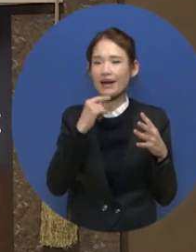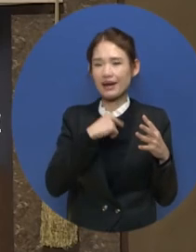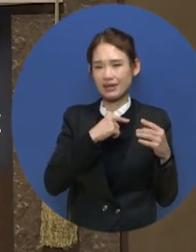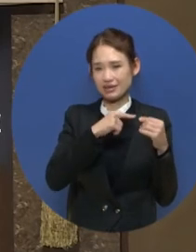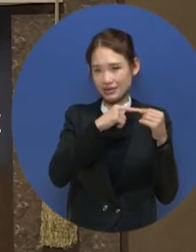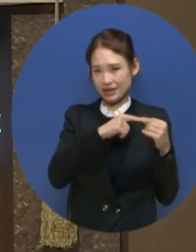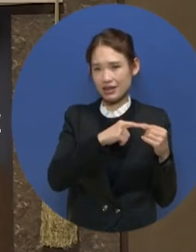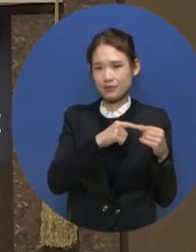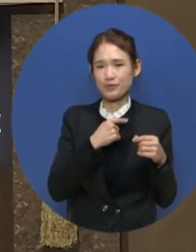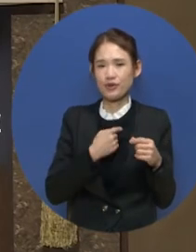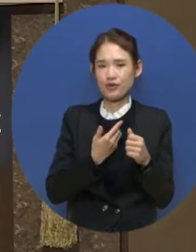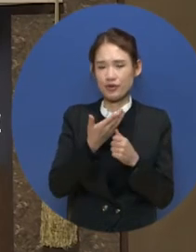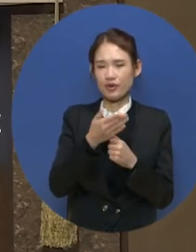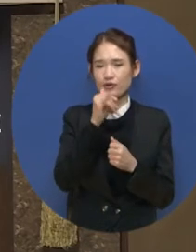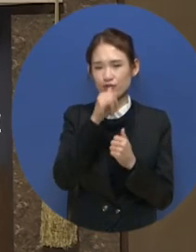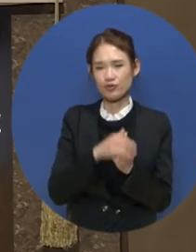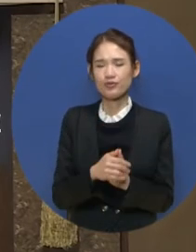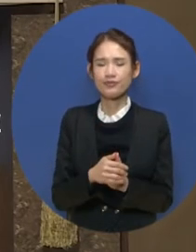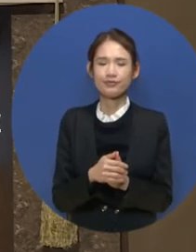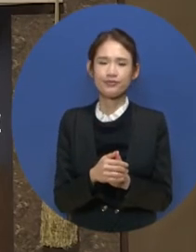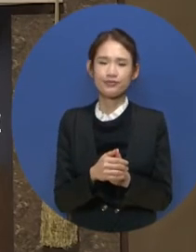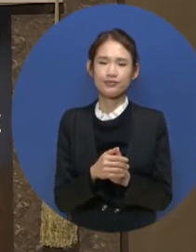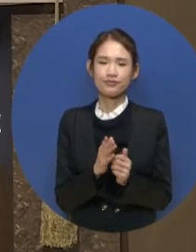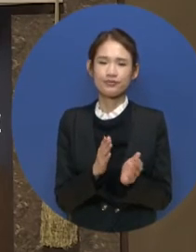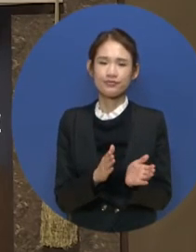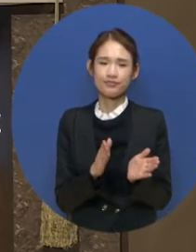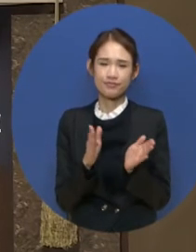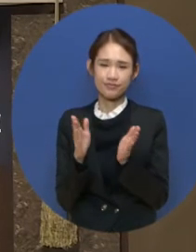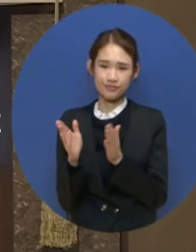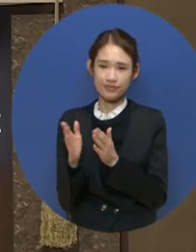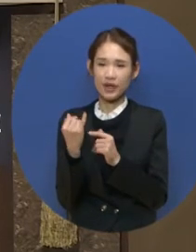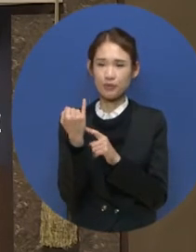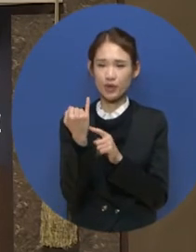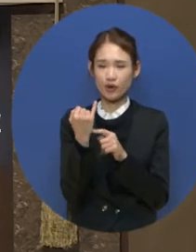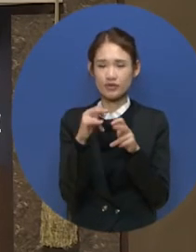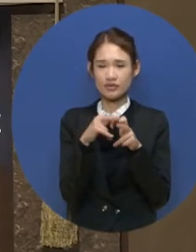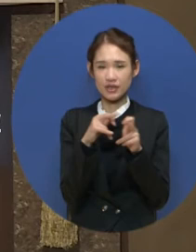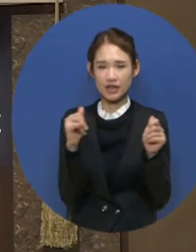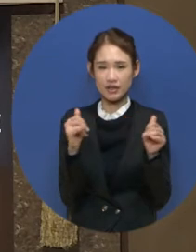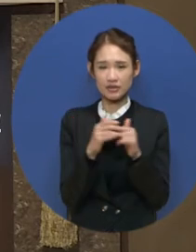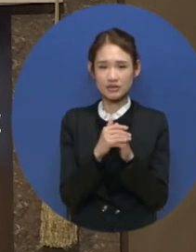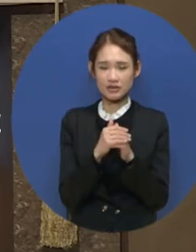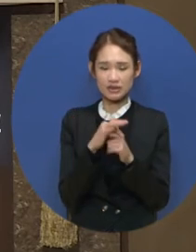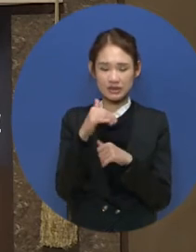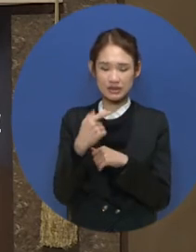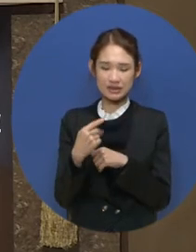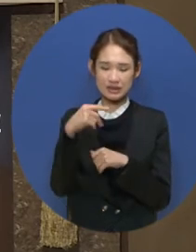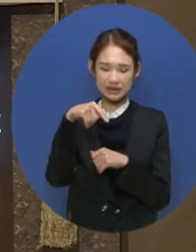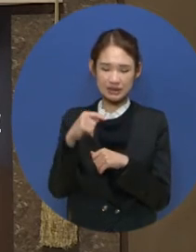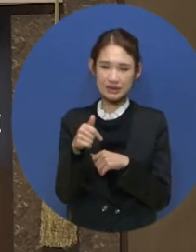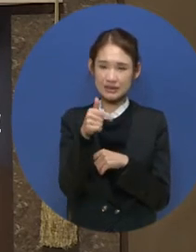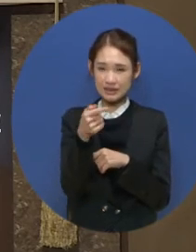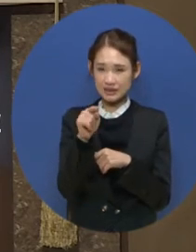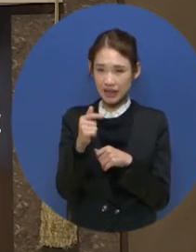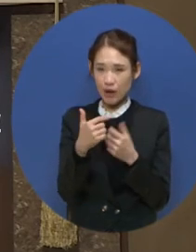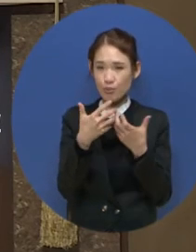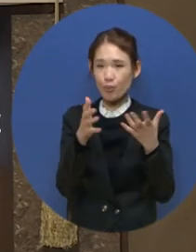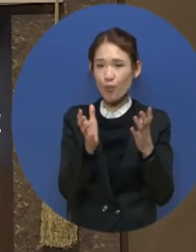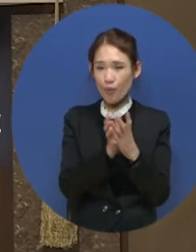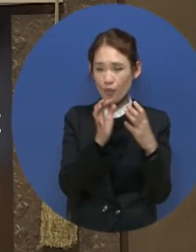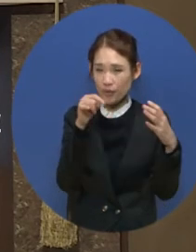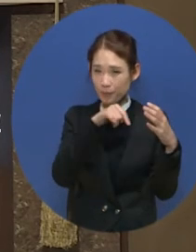더 얘기를 하고 있습니다 그리고 이제 여성 장애인들이 그런 느슨한 모임을 통해서 굉장히